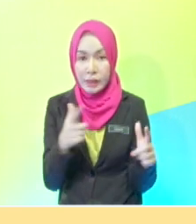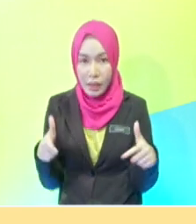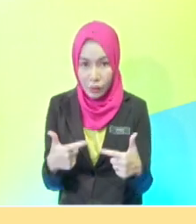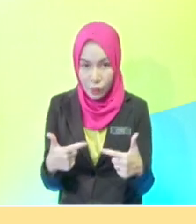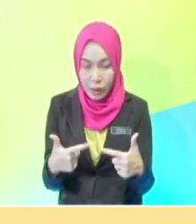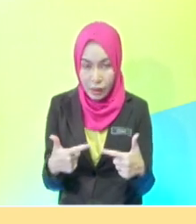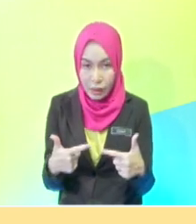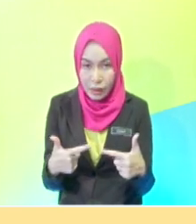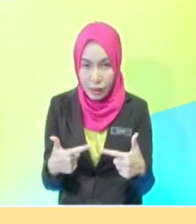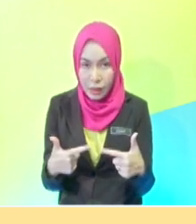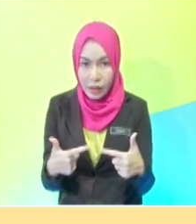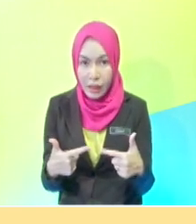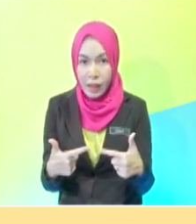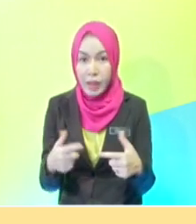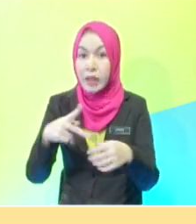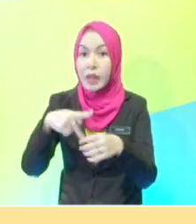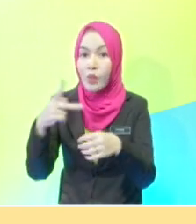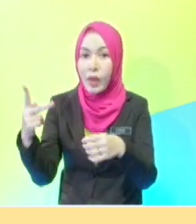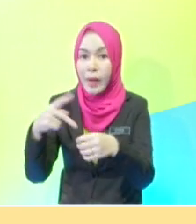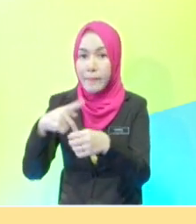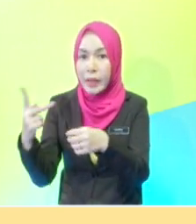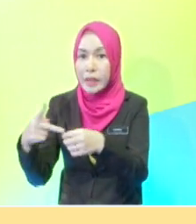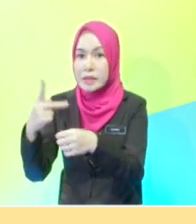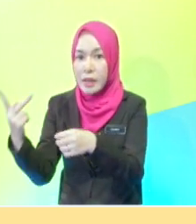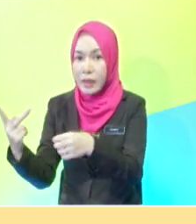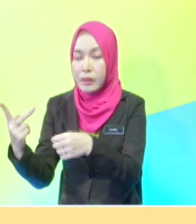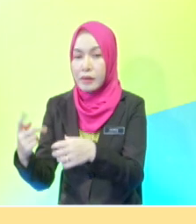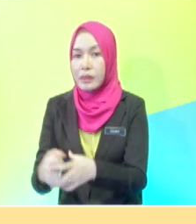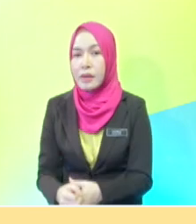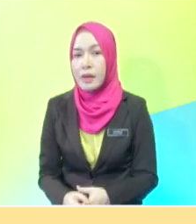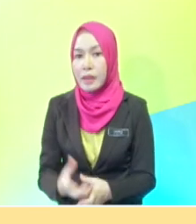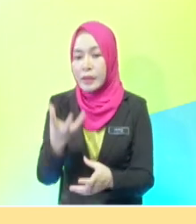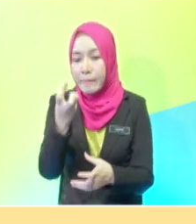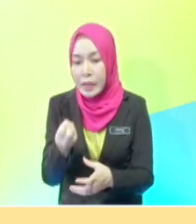kita ekstrak kita keluarkan insulin daripada bakteri